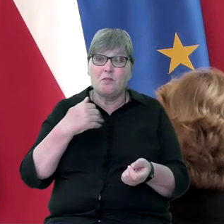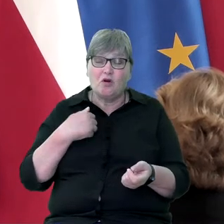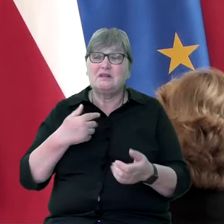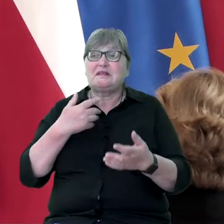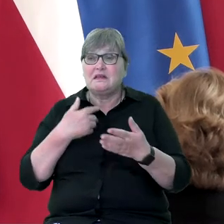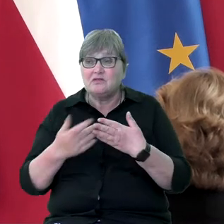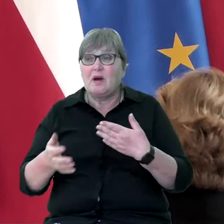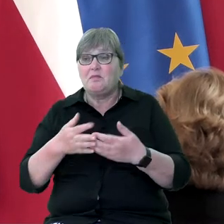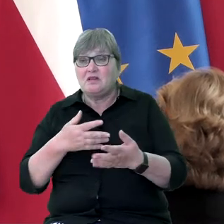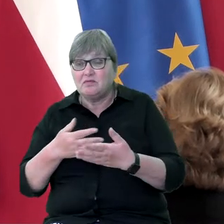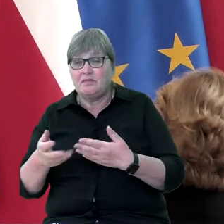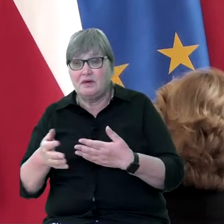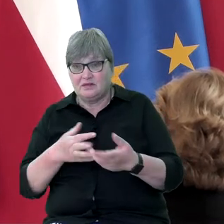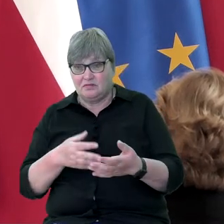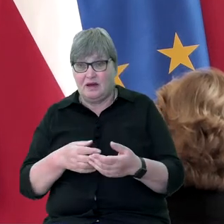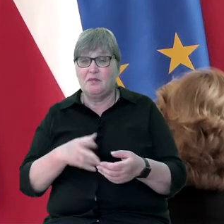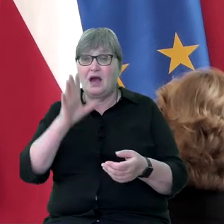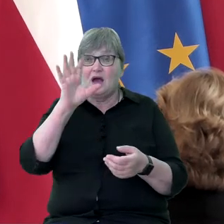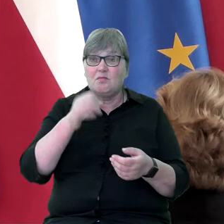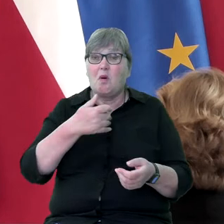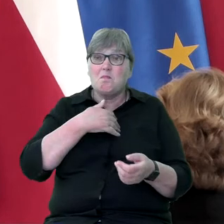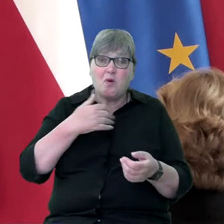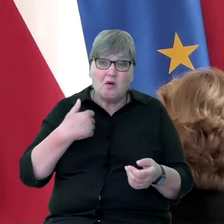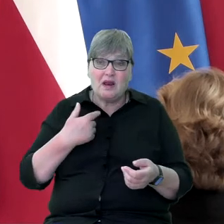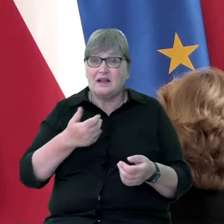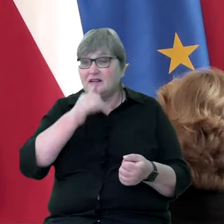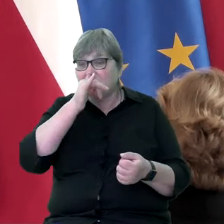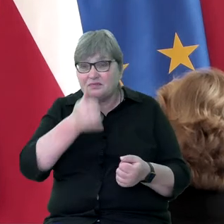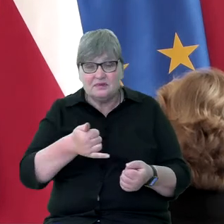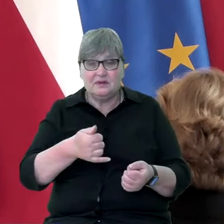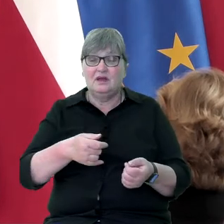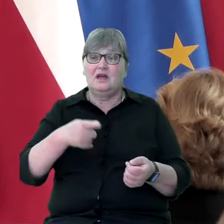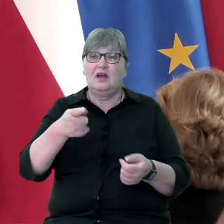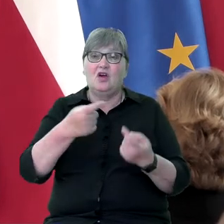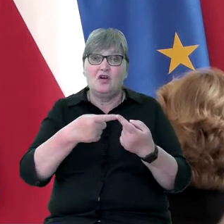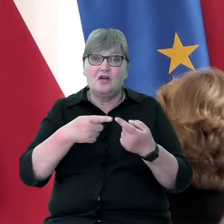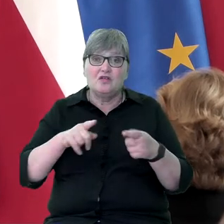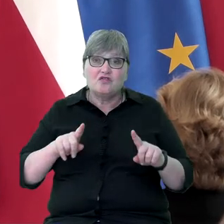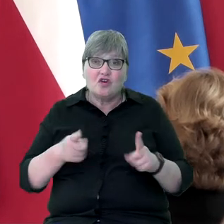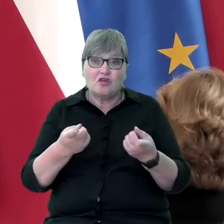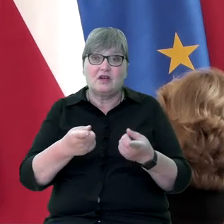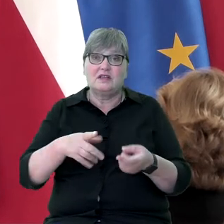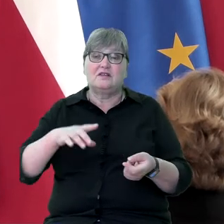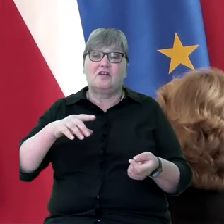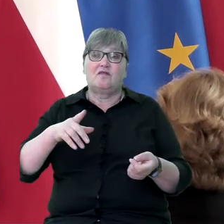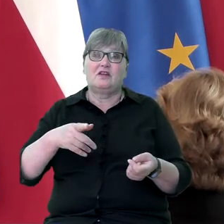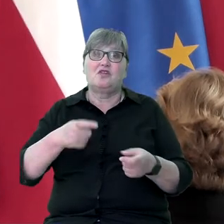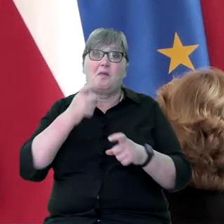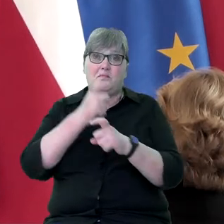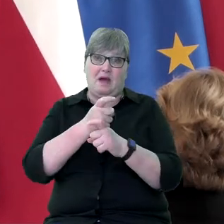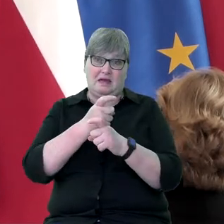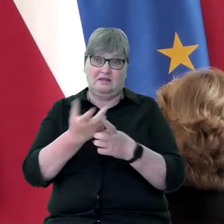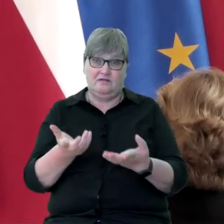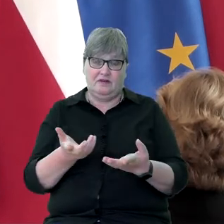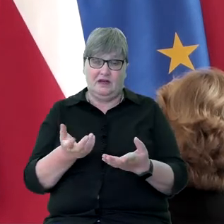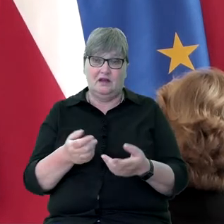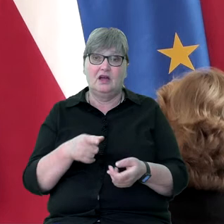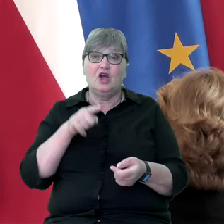przeświadczenie, że oni są całkowicie niezdolni do zorganizowania własnej państwowości. To było bardzo